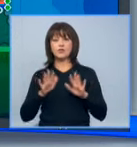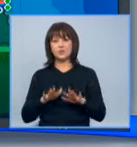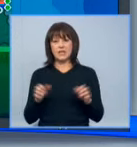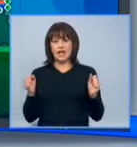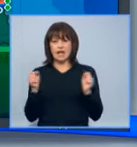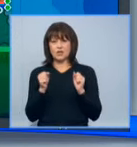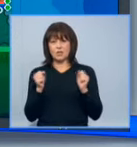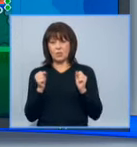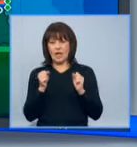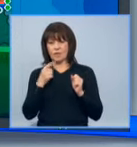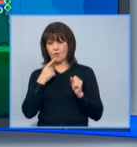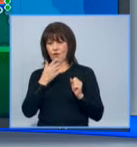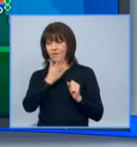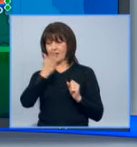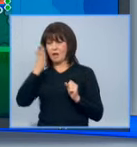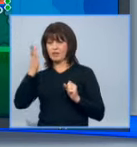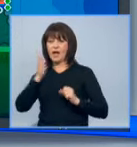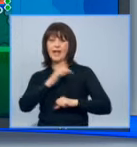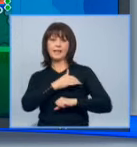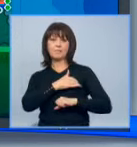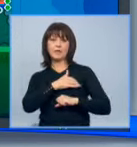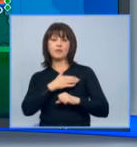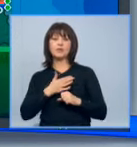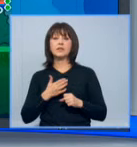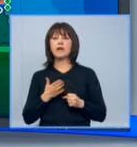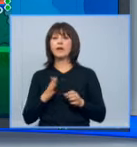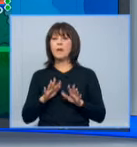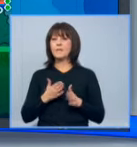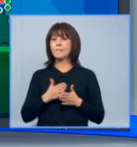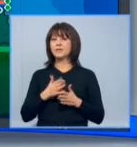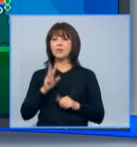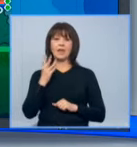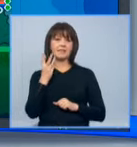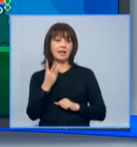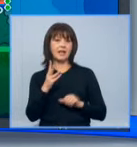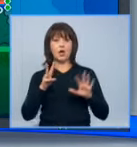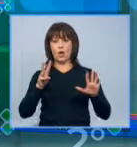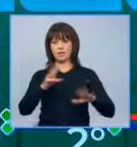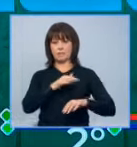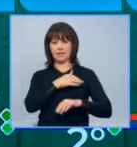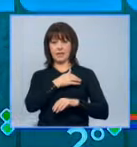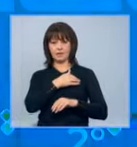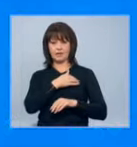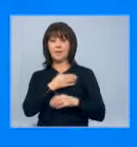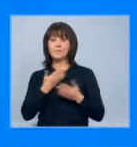студено за края на ноември с максимални температури в по-голямата част от страната между 3 и 8 градуса.